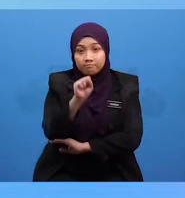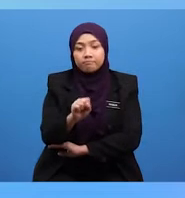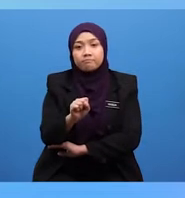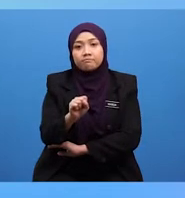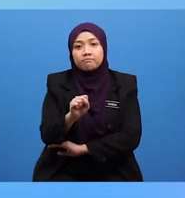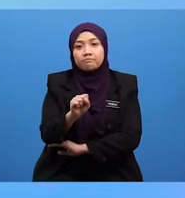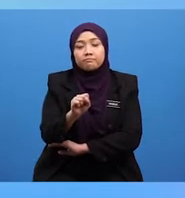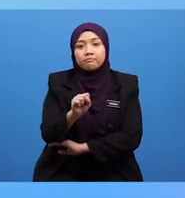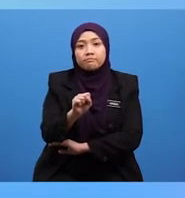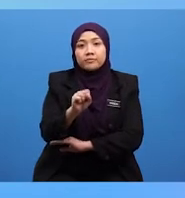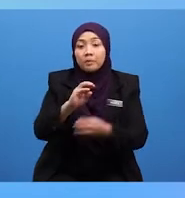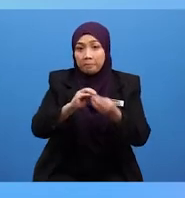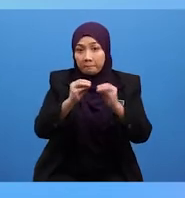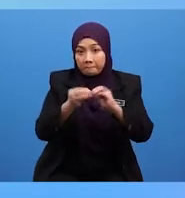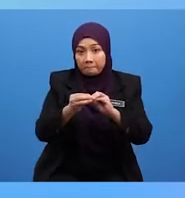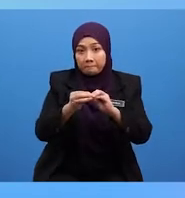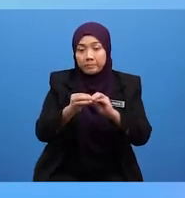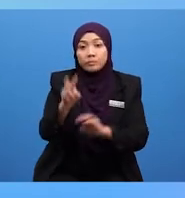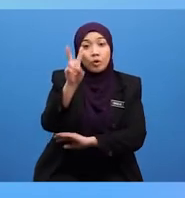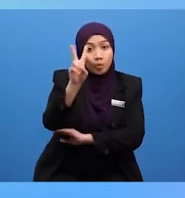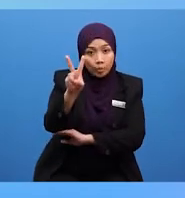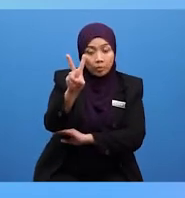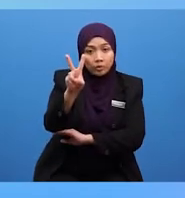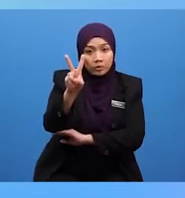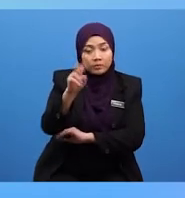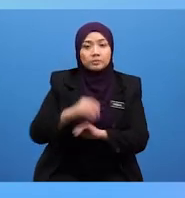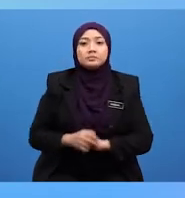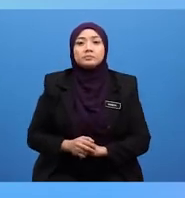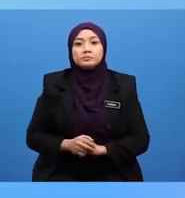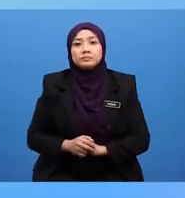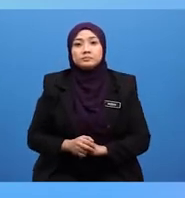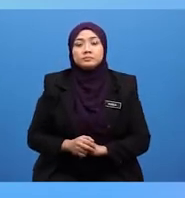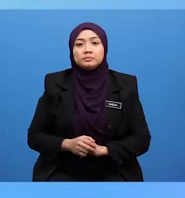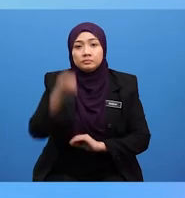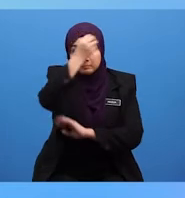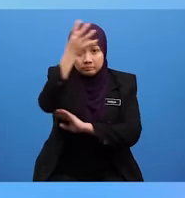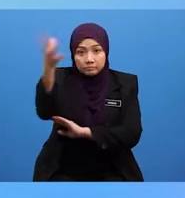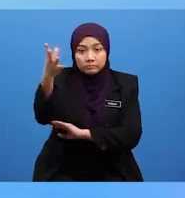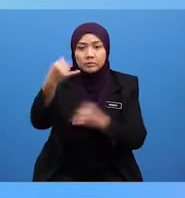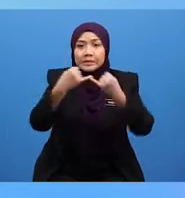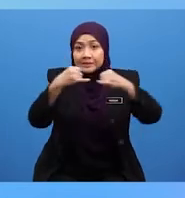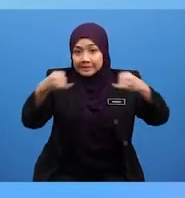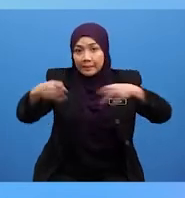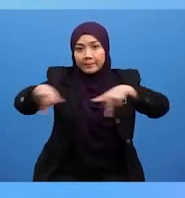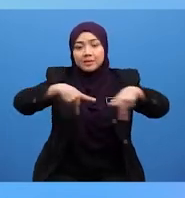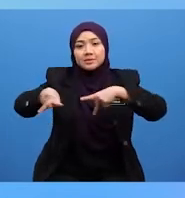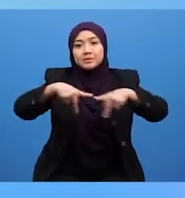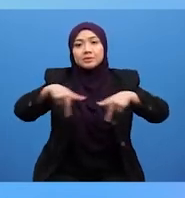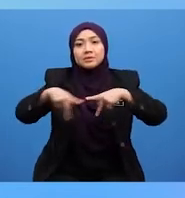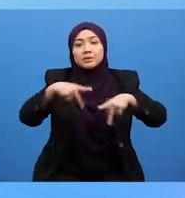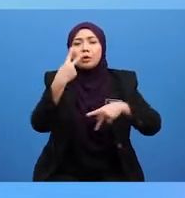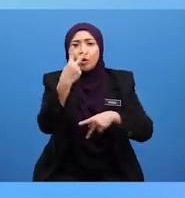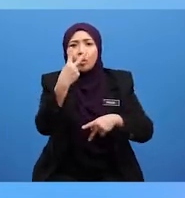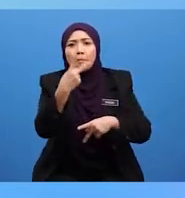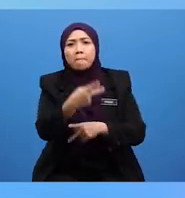dan plastik termoset. Soalan yang kedua, nyatakan jenis plastik